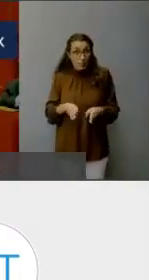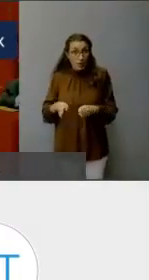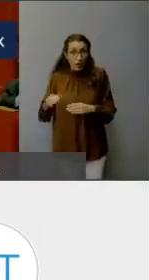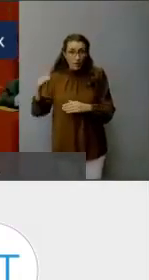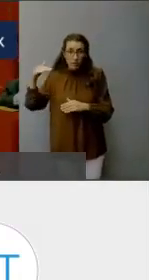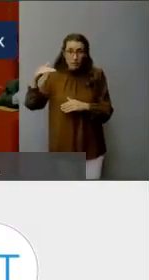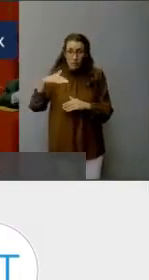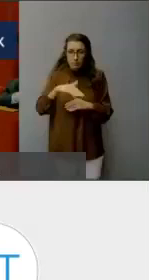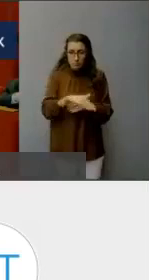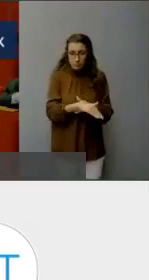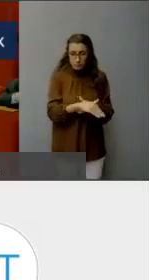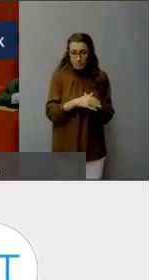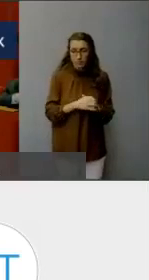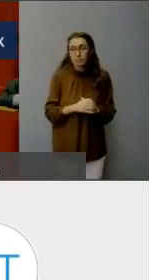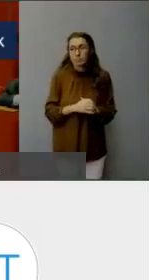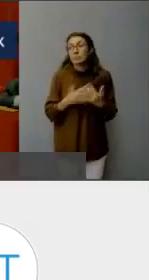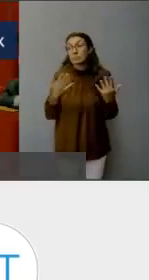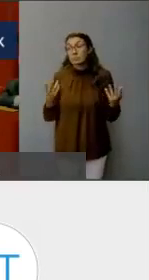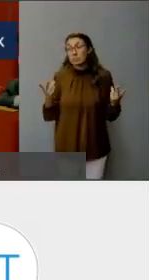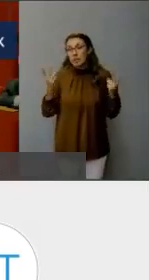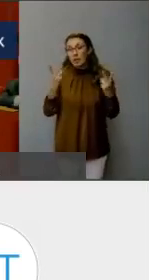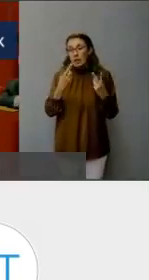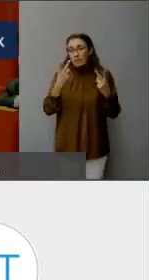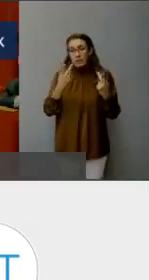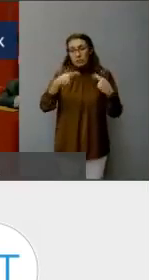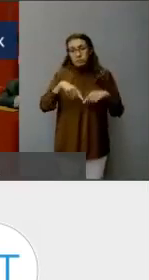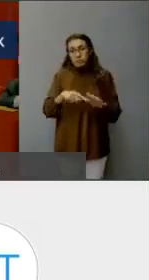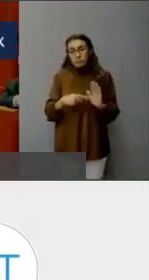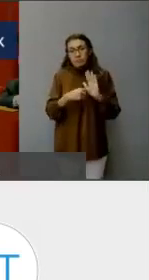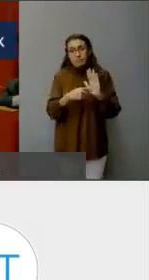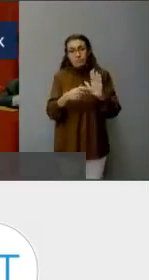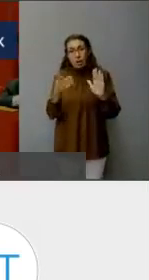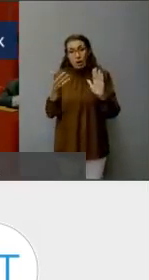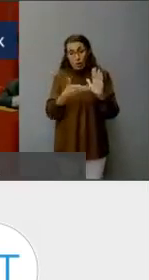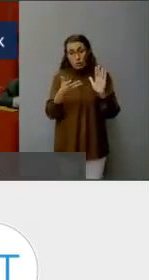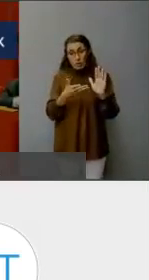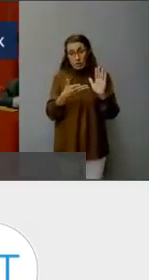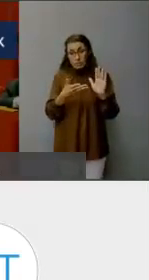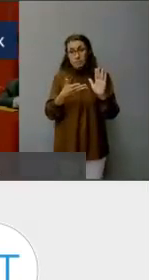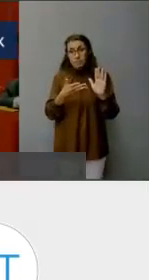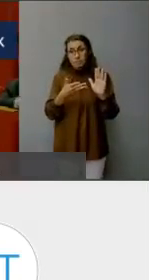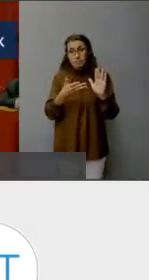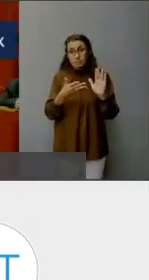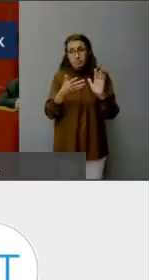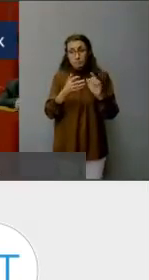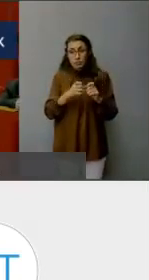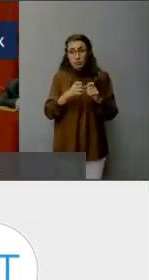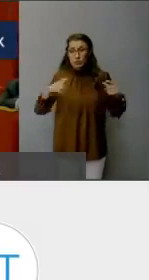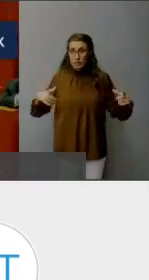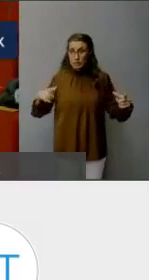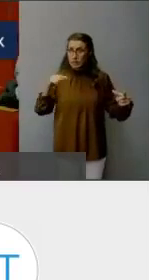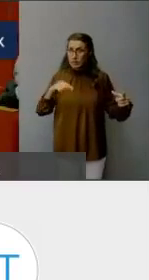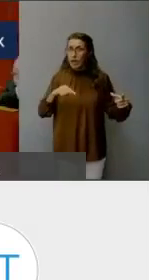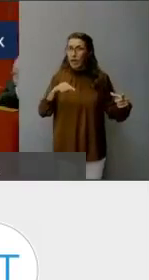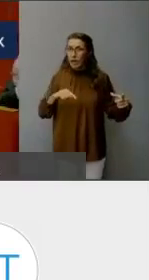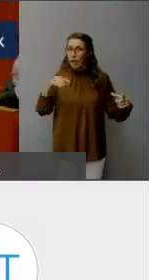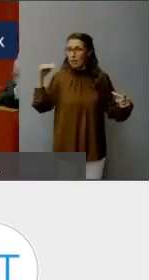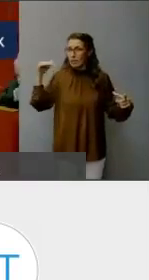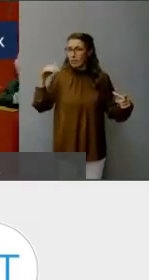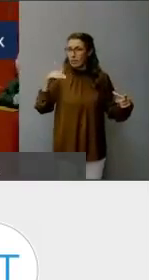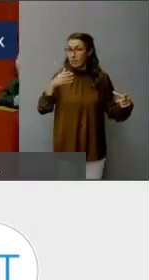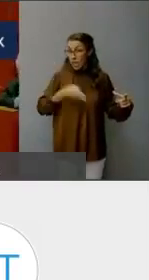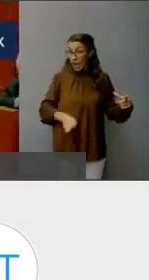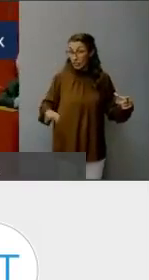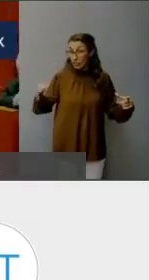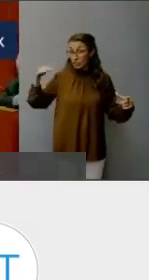è un ulteriore elemento che certifica che la di crescita è reale e va